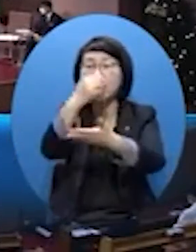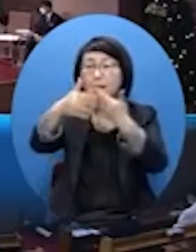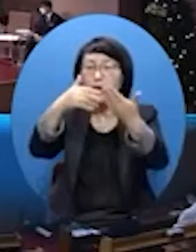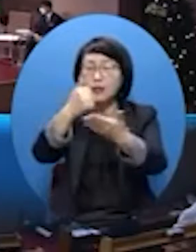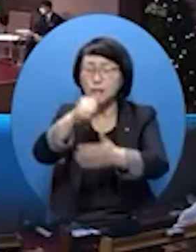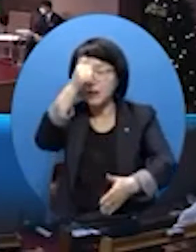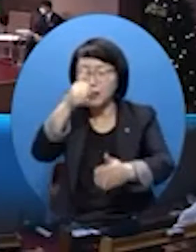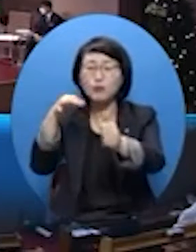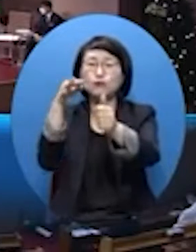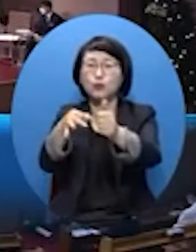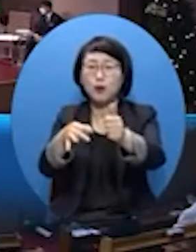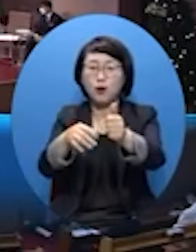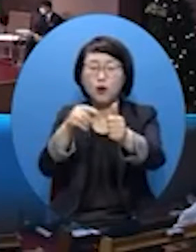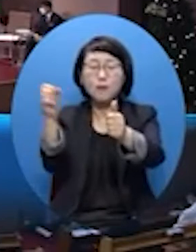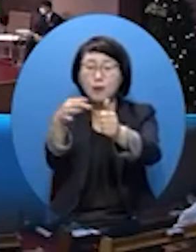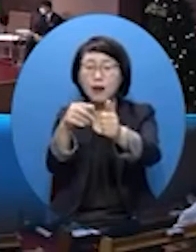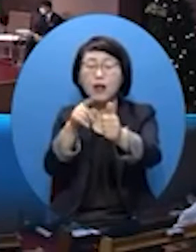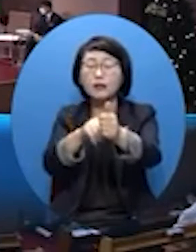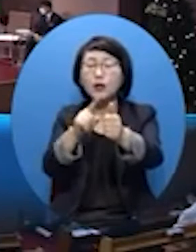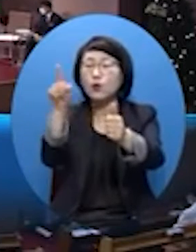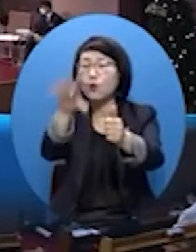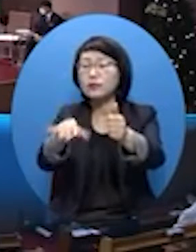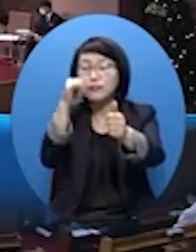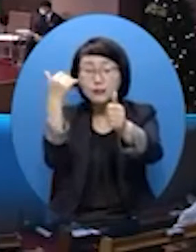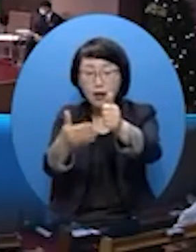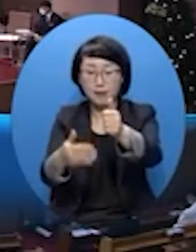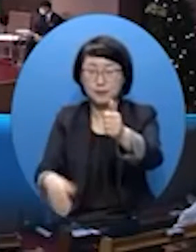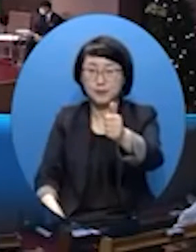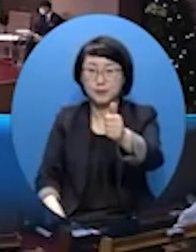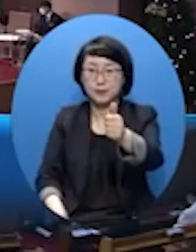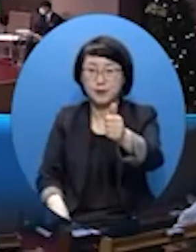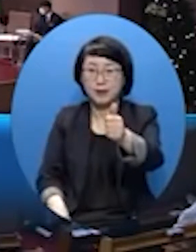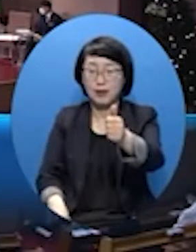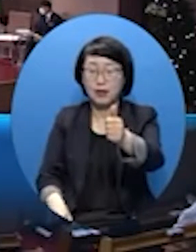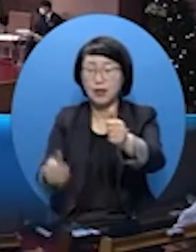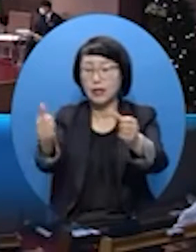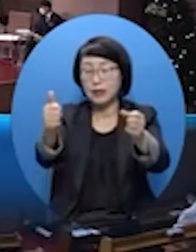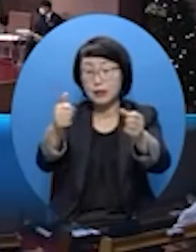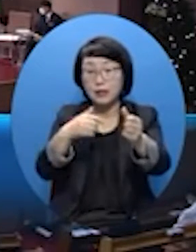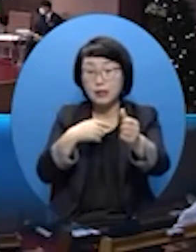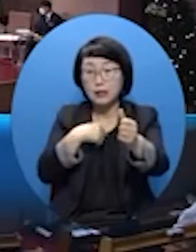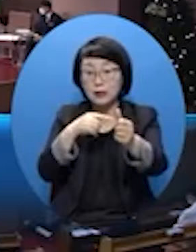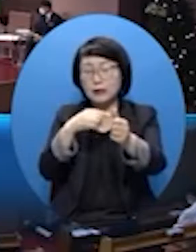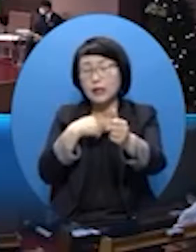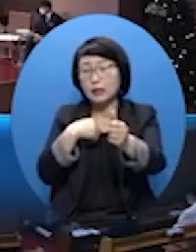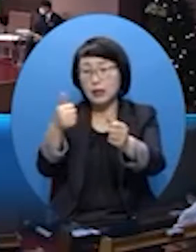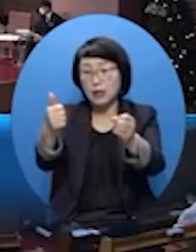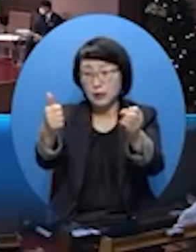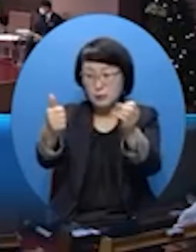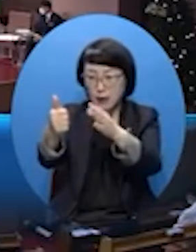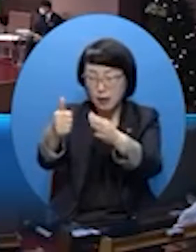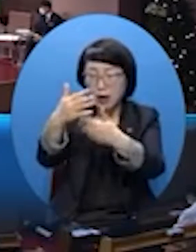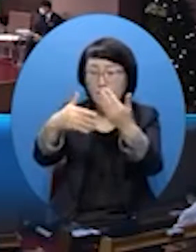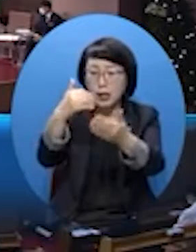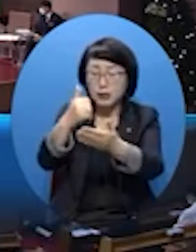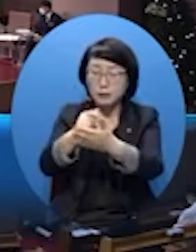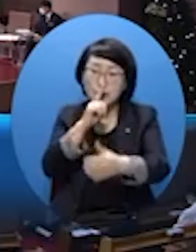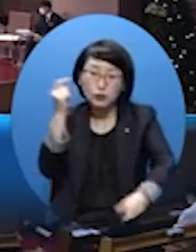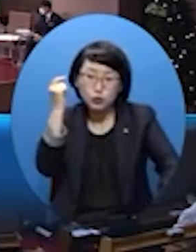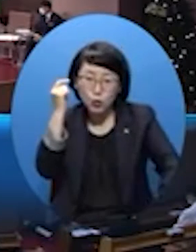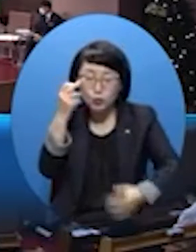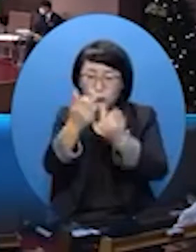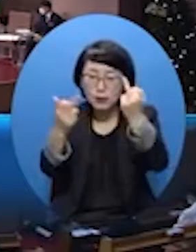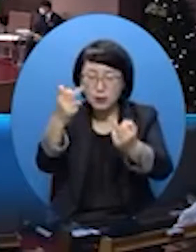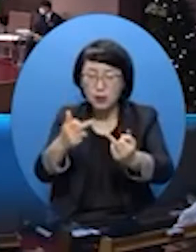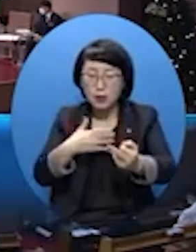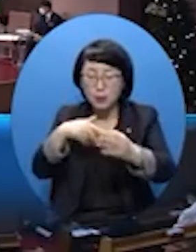하나님이 아담을 부르시며 그에게 이르시되 내가 어디 있느냐? 이르되 내가 동산에서 하나님의 소리를 듣고 내가 벗었으므로